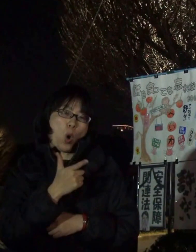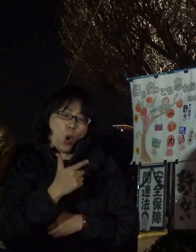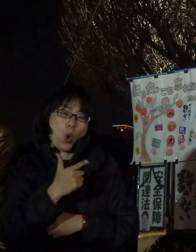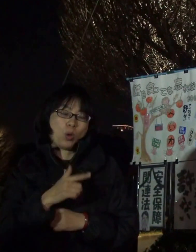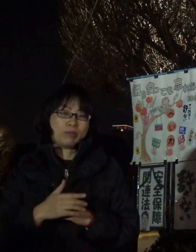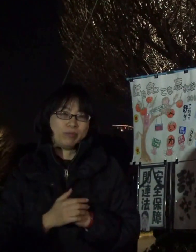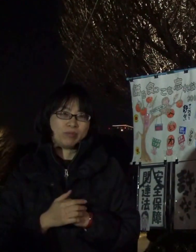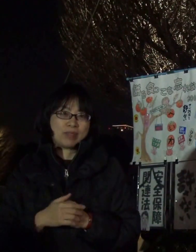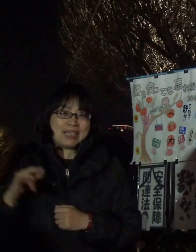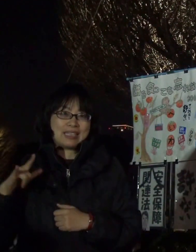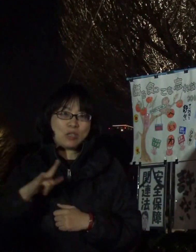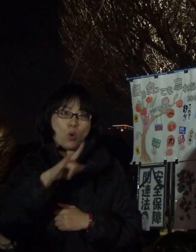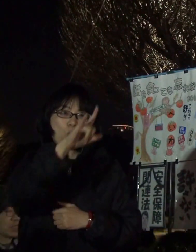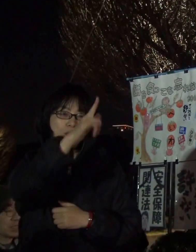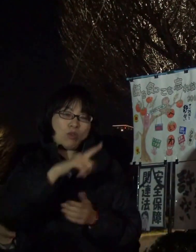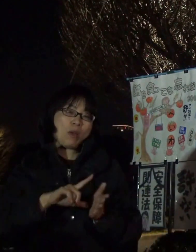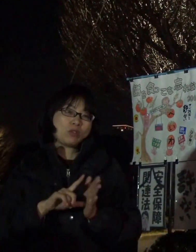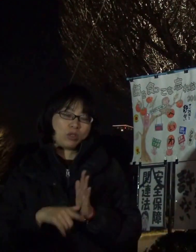か。